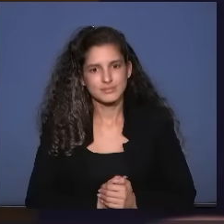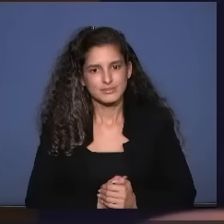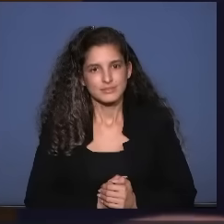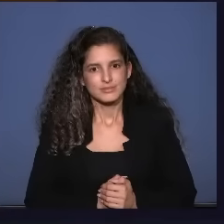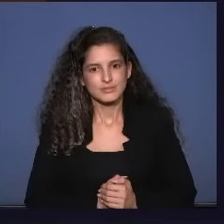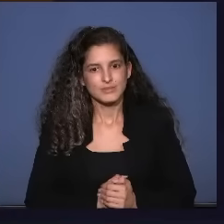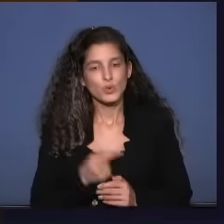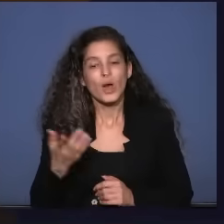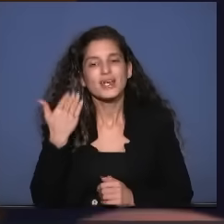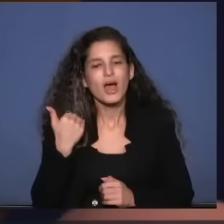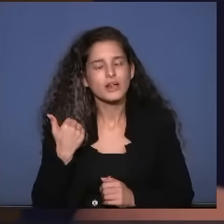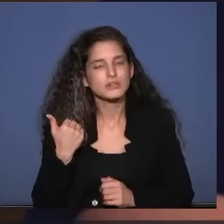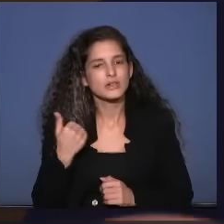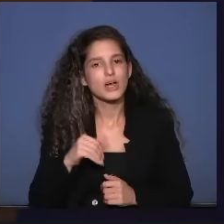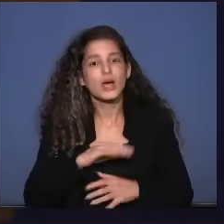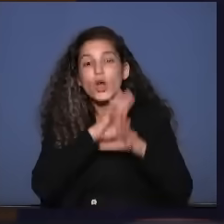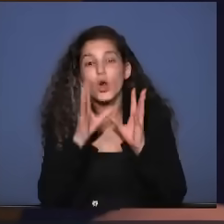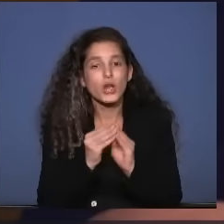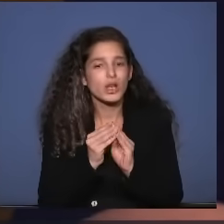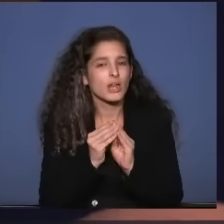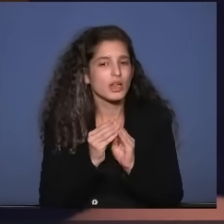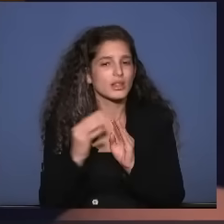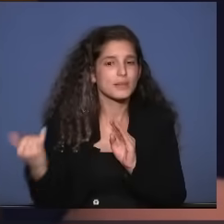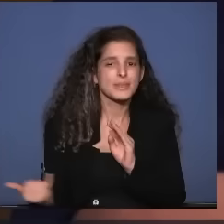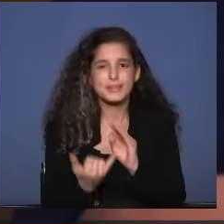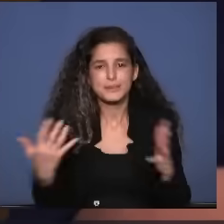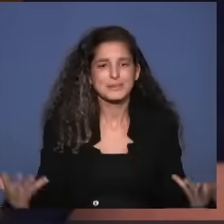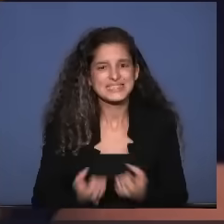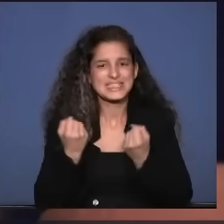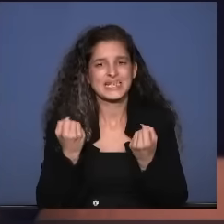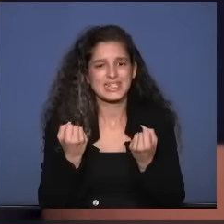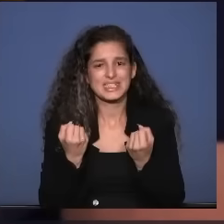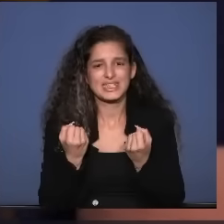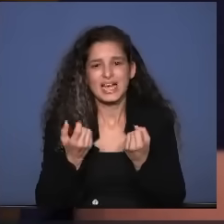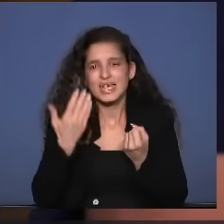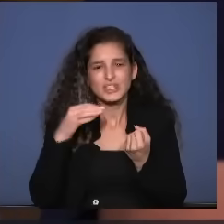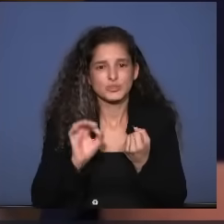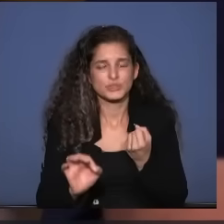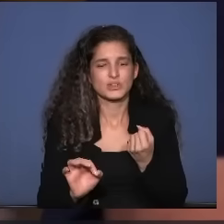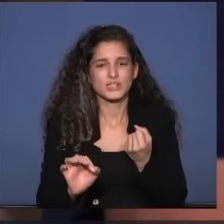שהוא היה המציל שלי, תמיד היה שם בשבילי ו...